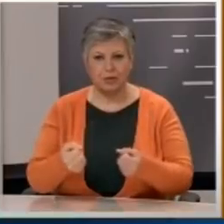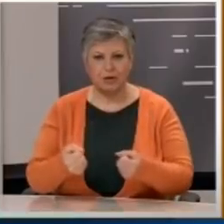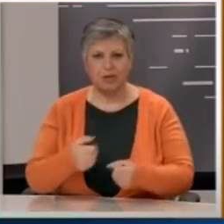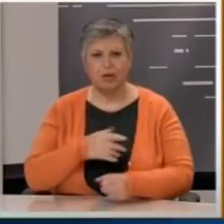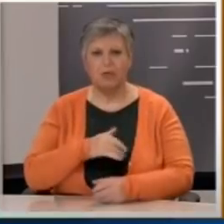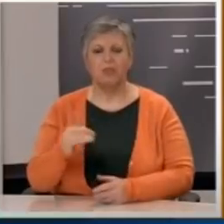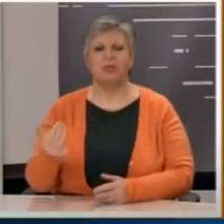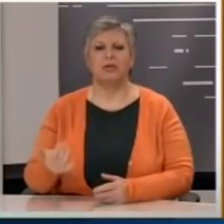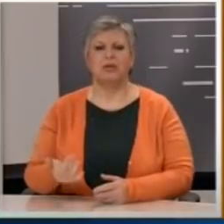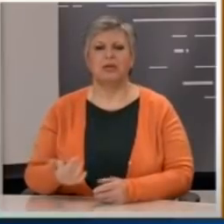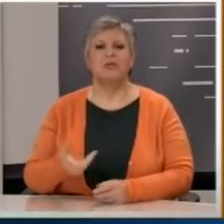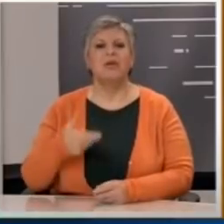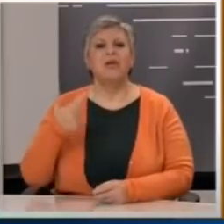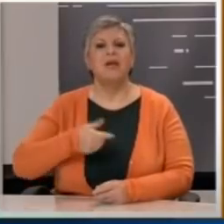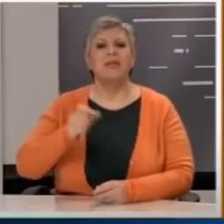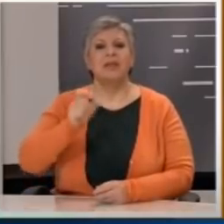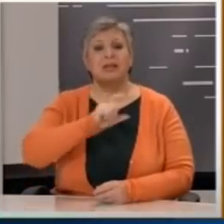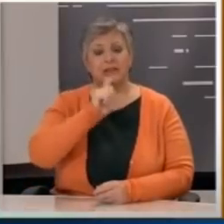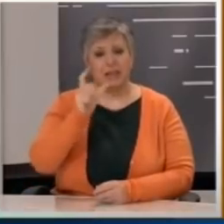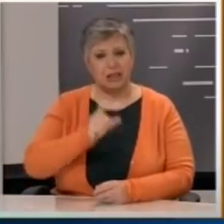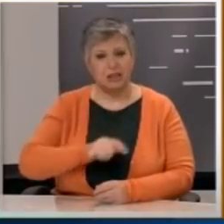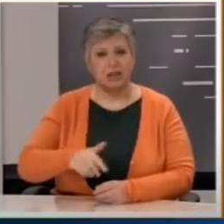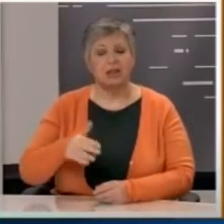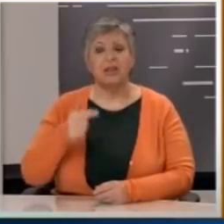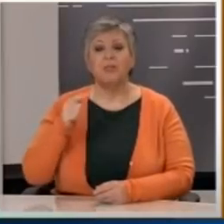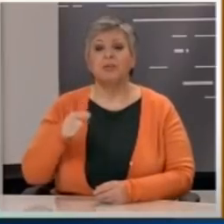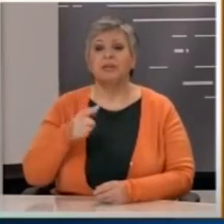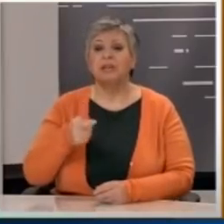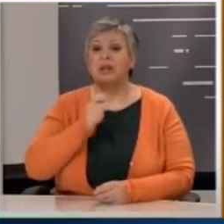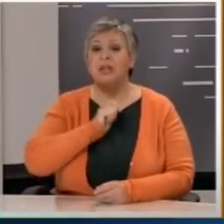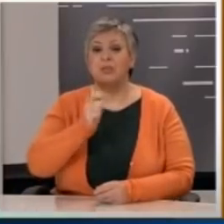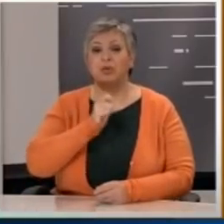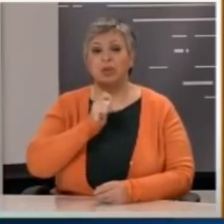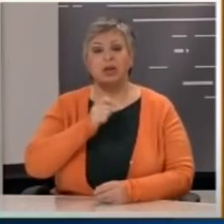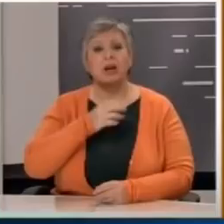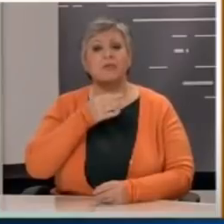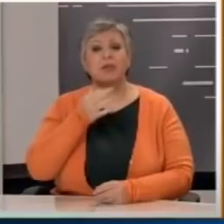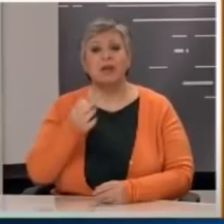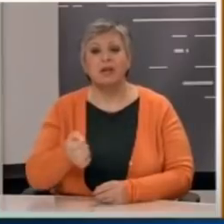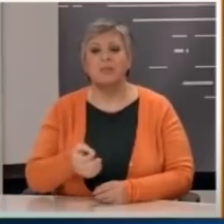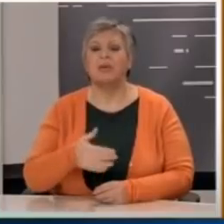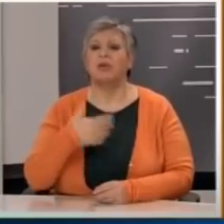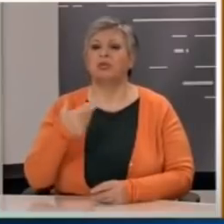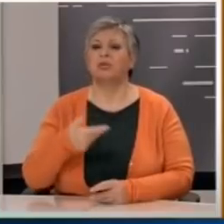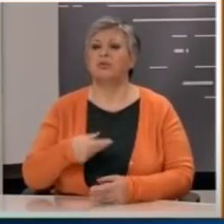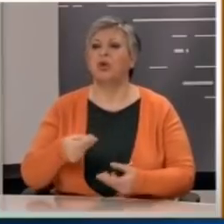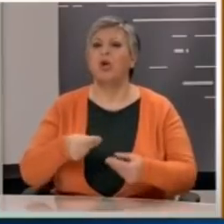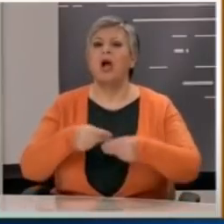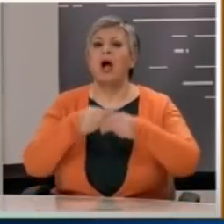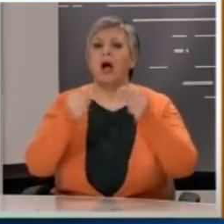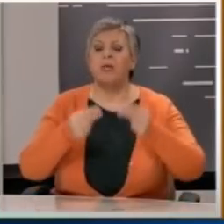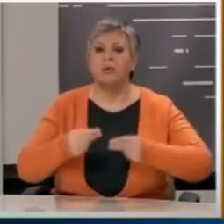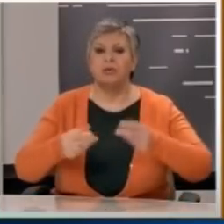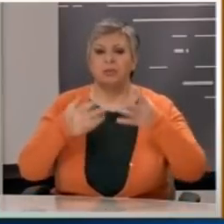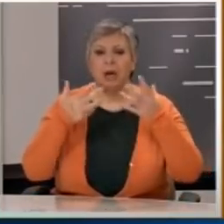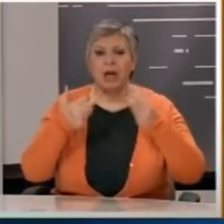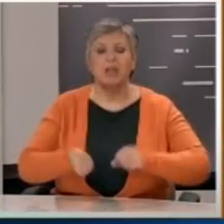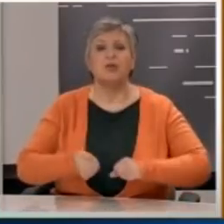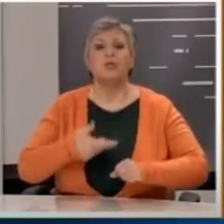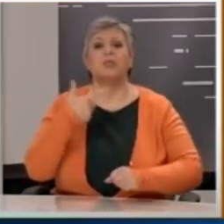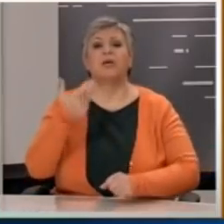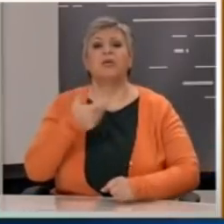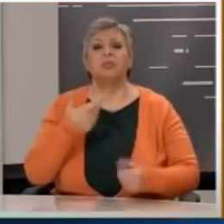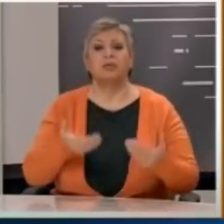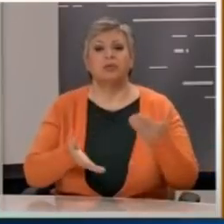Ακόμη και στην Ιταλία, που βιάστηκαν οι δημοσιογράφοι να πούν ότι βγήκε ένα αποτέλεσμα προς όφελος